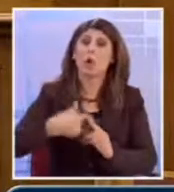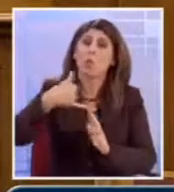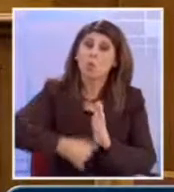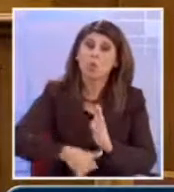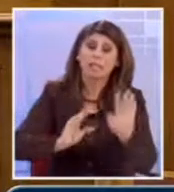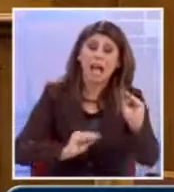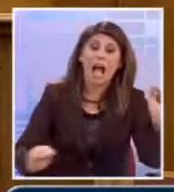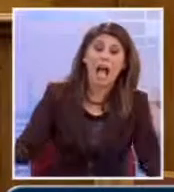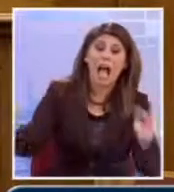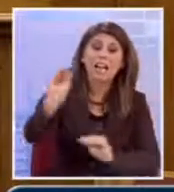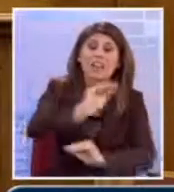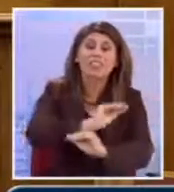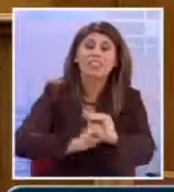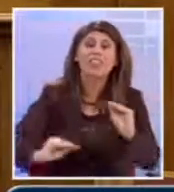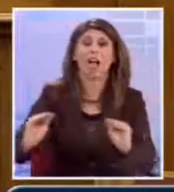αναδιάρθρωσή του?